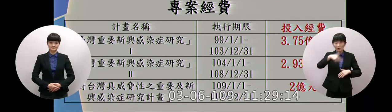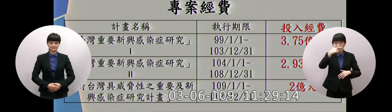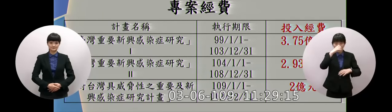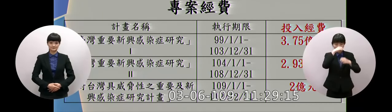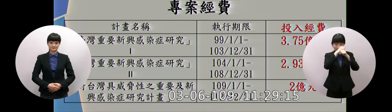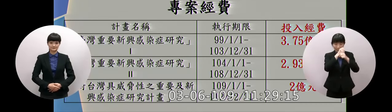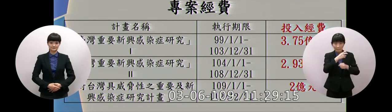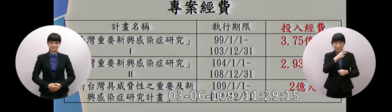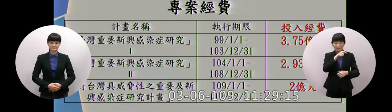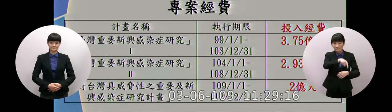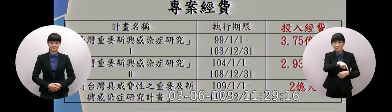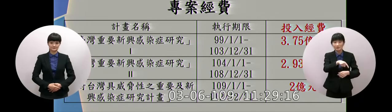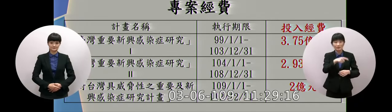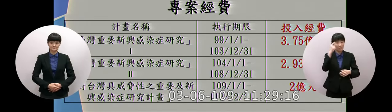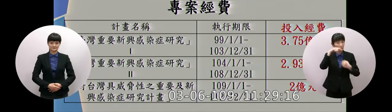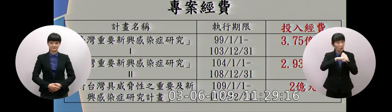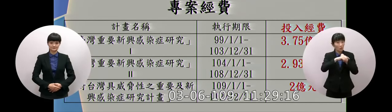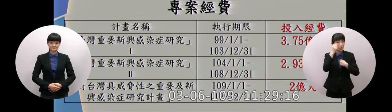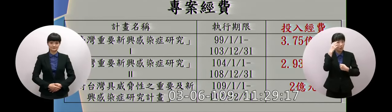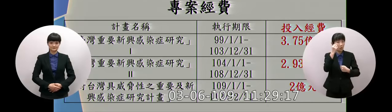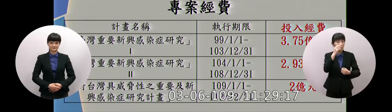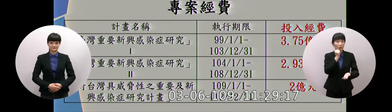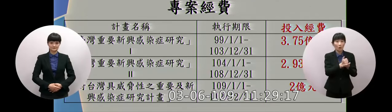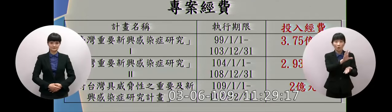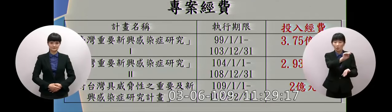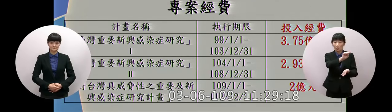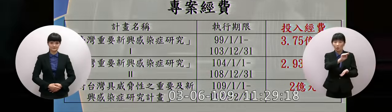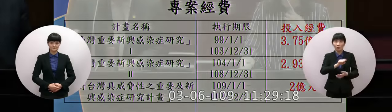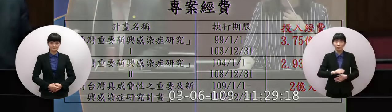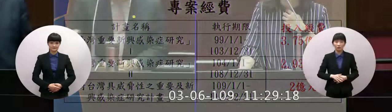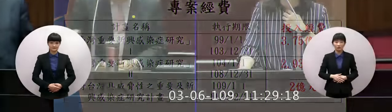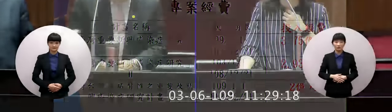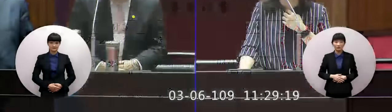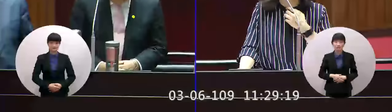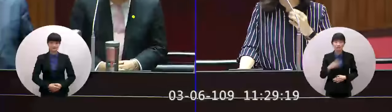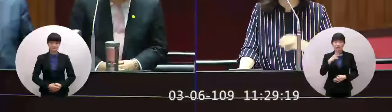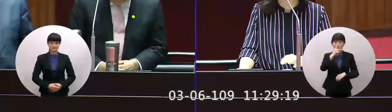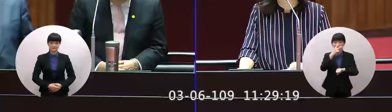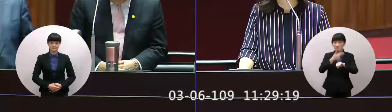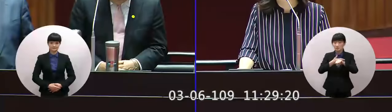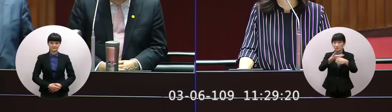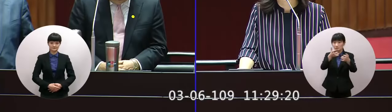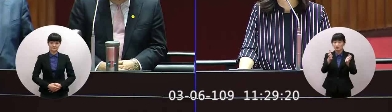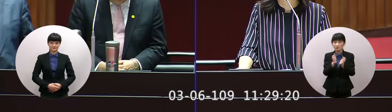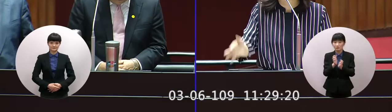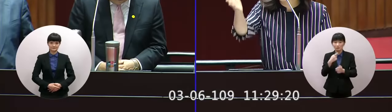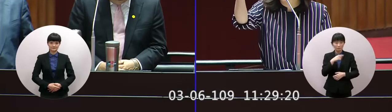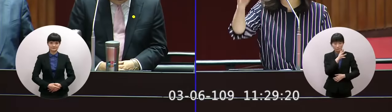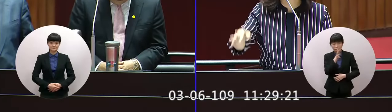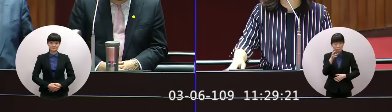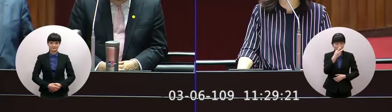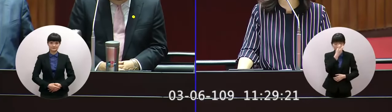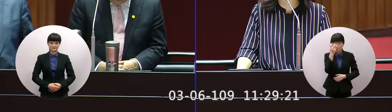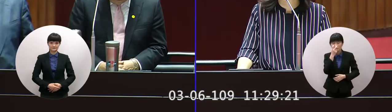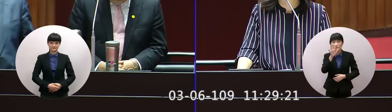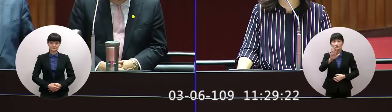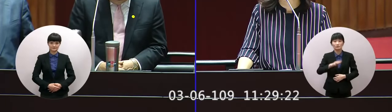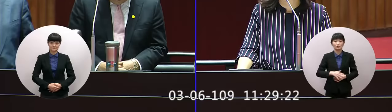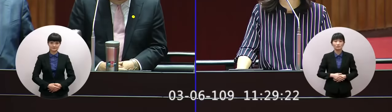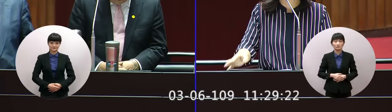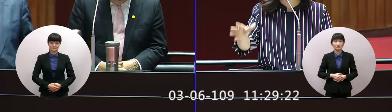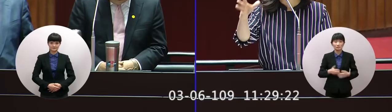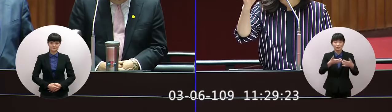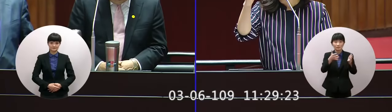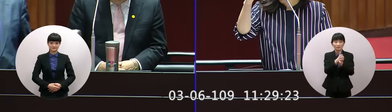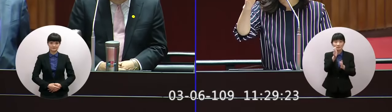经有成果了？不然因为中研院是属于我教文的，所以我还有科技部我都有在盯相关的部分。我们也请陈良基部长